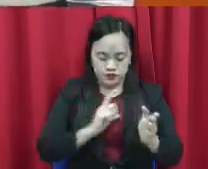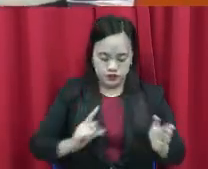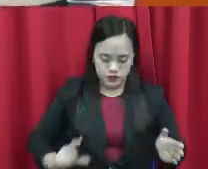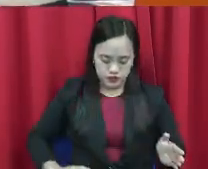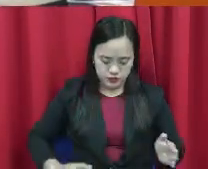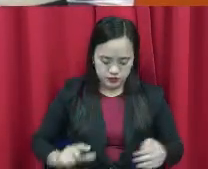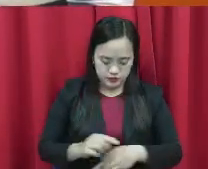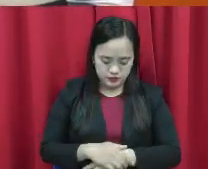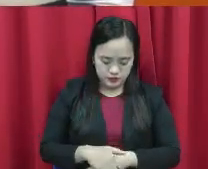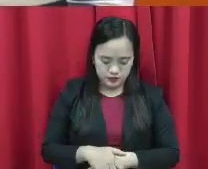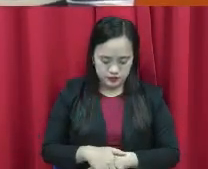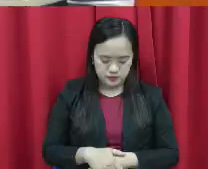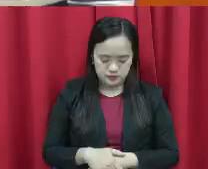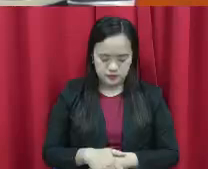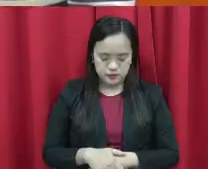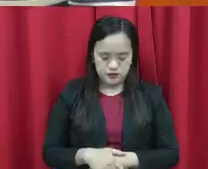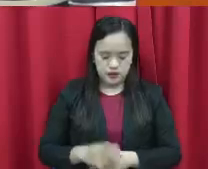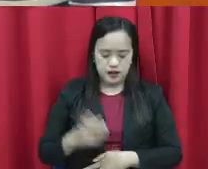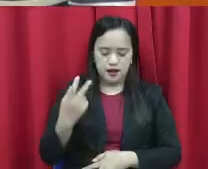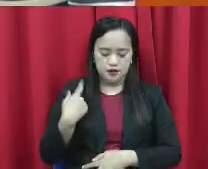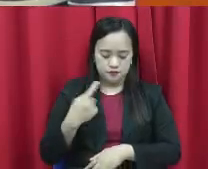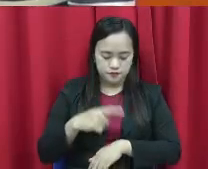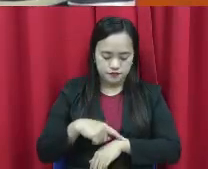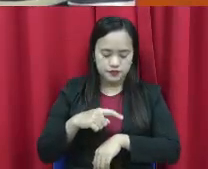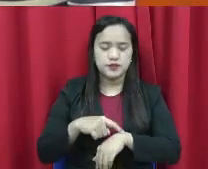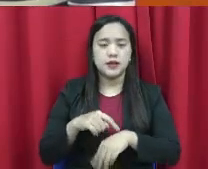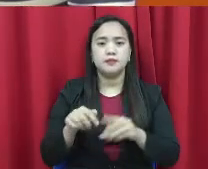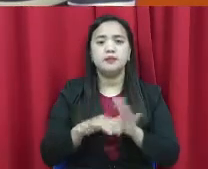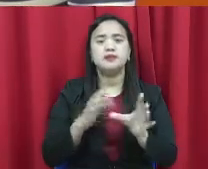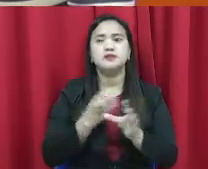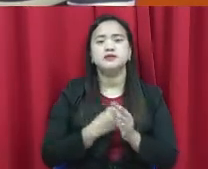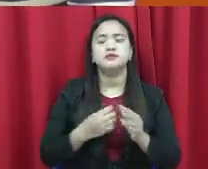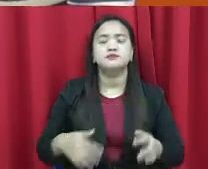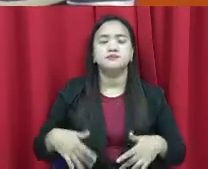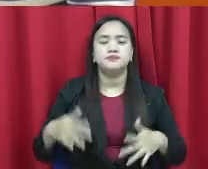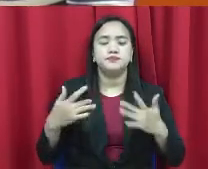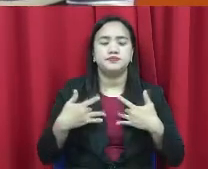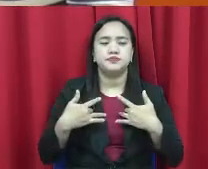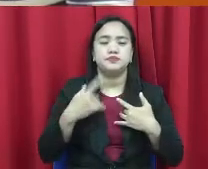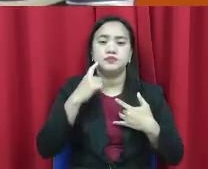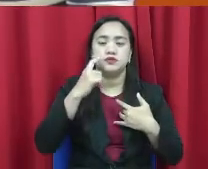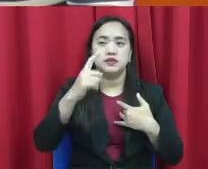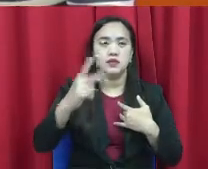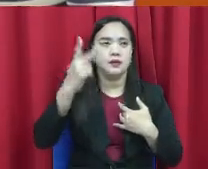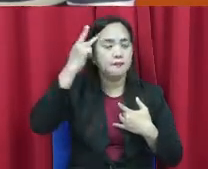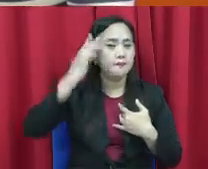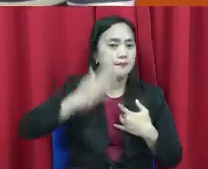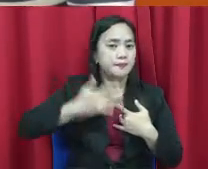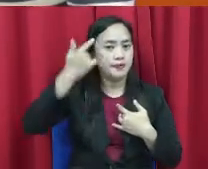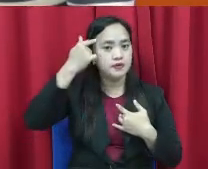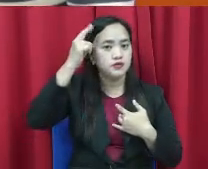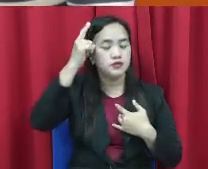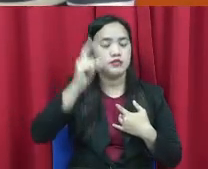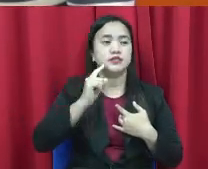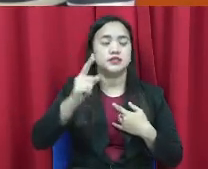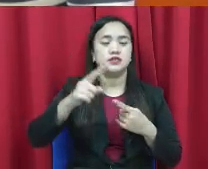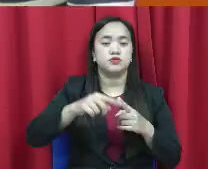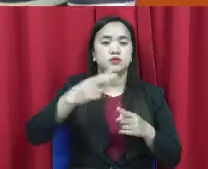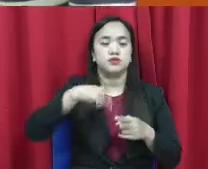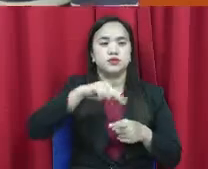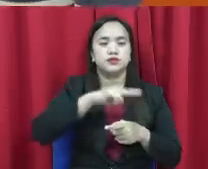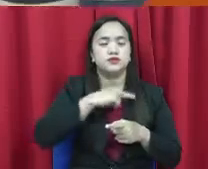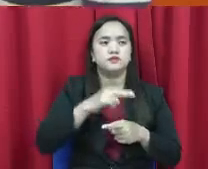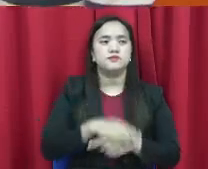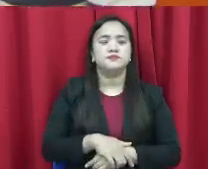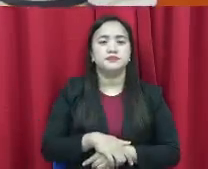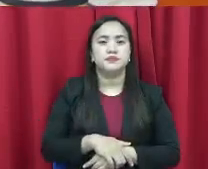ay mga puntos at mga bagay na idiscuss po ang aming mahal na Pastor ang ating Pastor concerning po dito